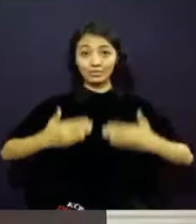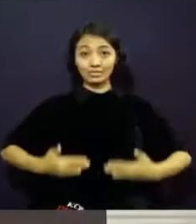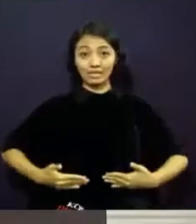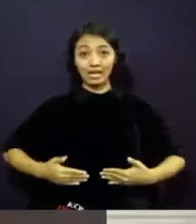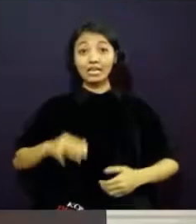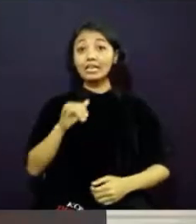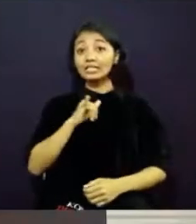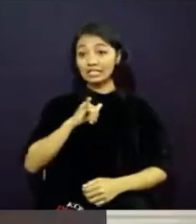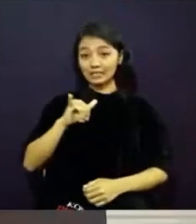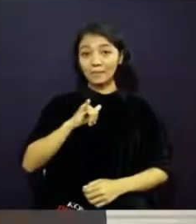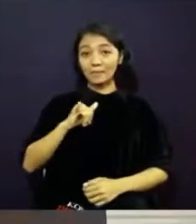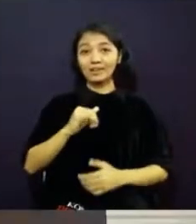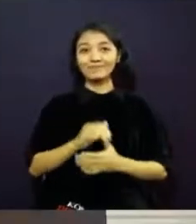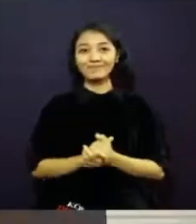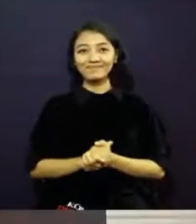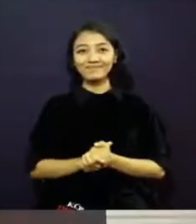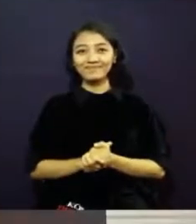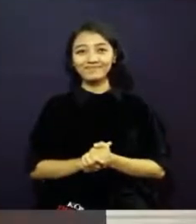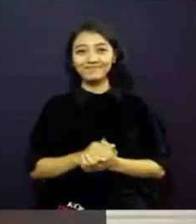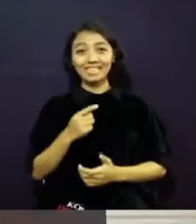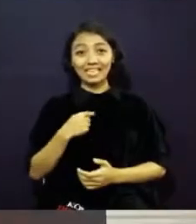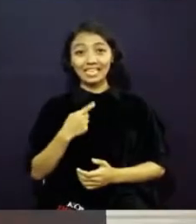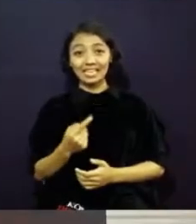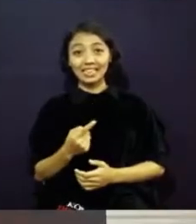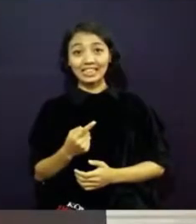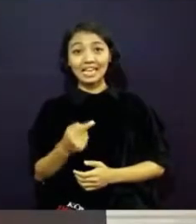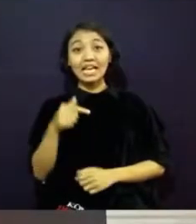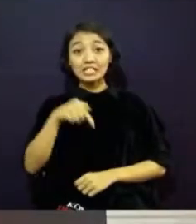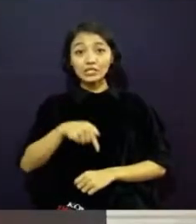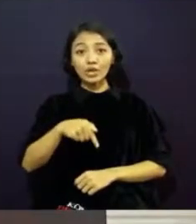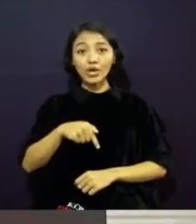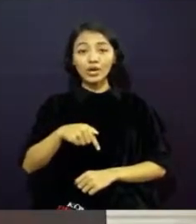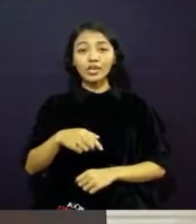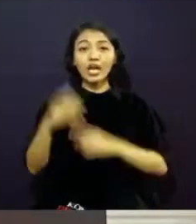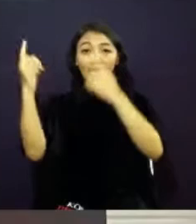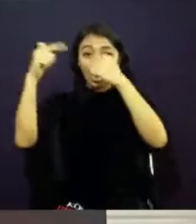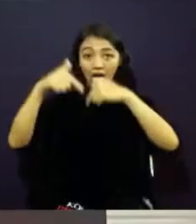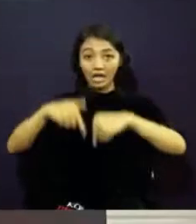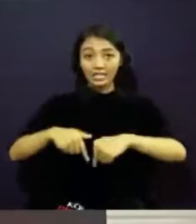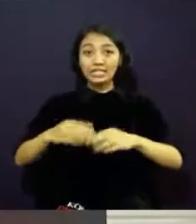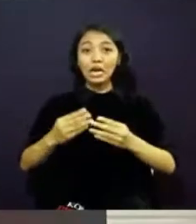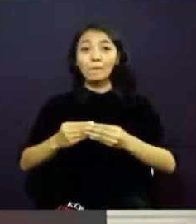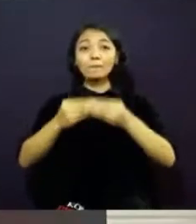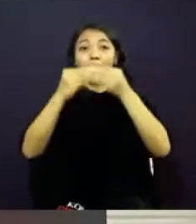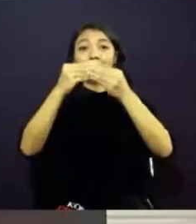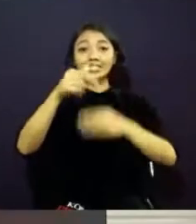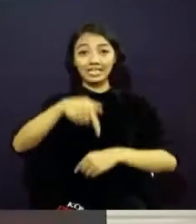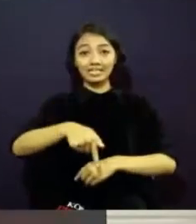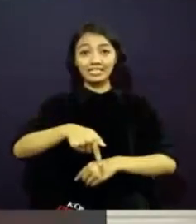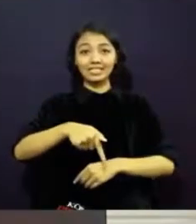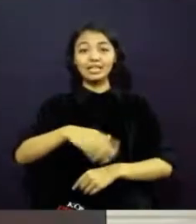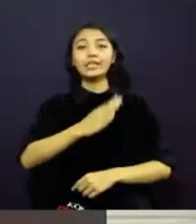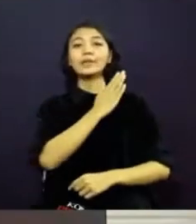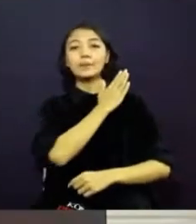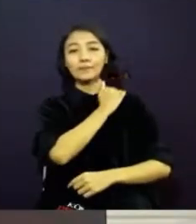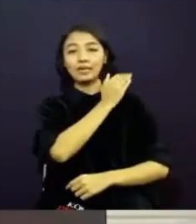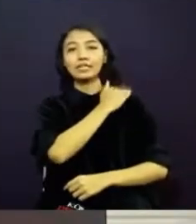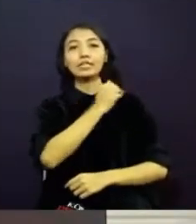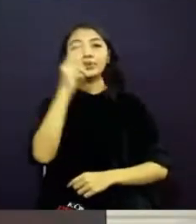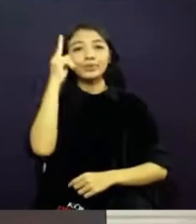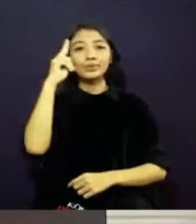semua yang hadir dalam ekaristi Kudus ini dipanggil oleh Tuhan untuk